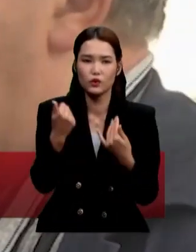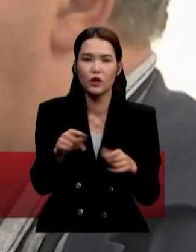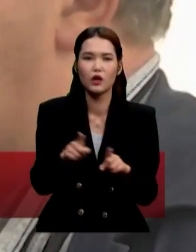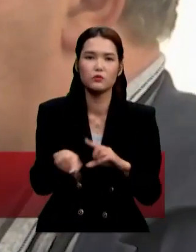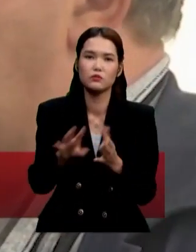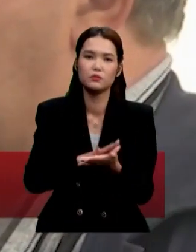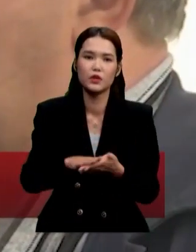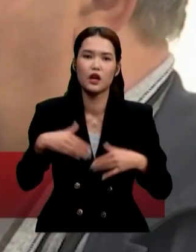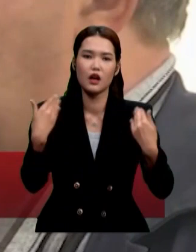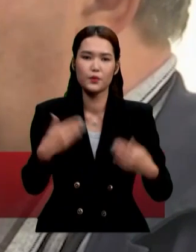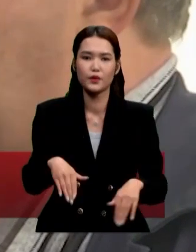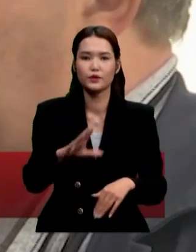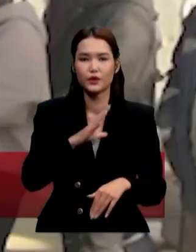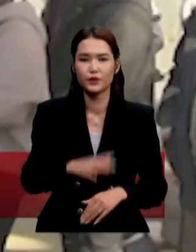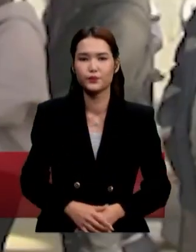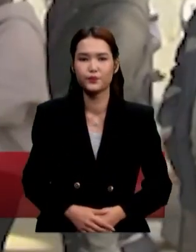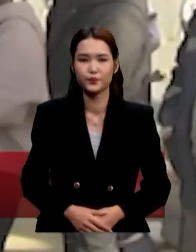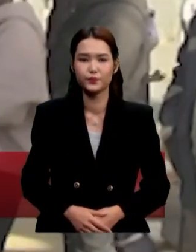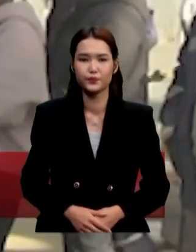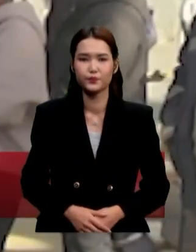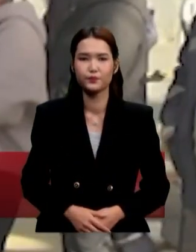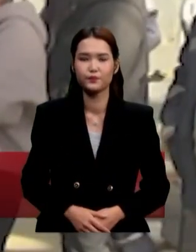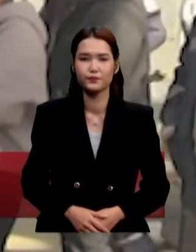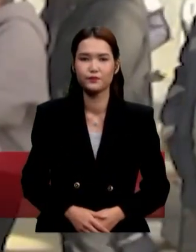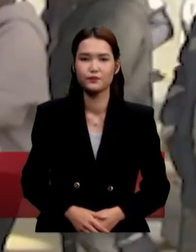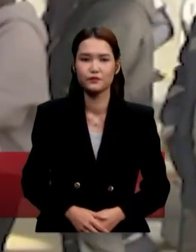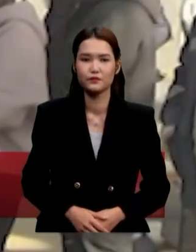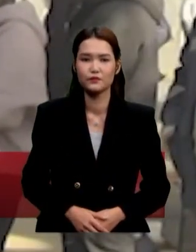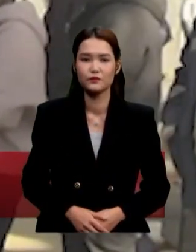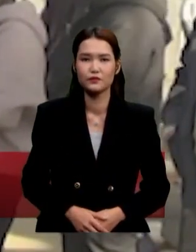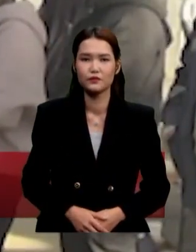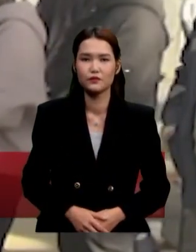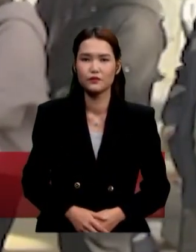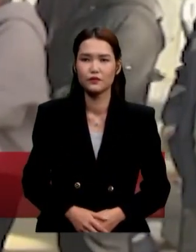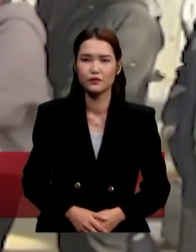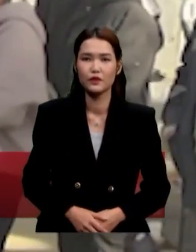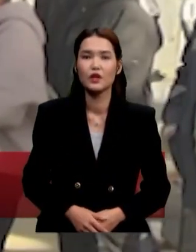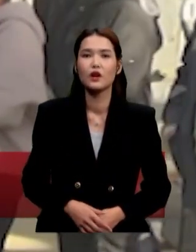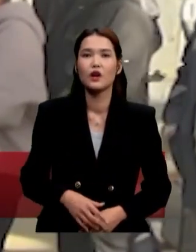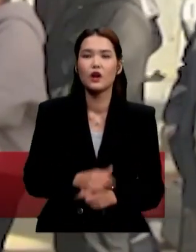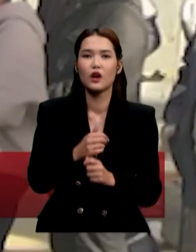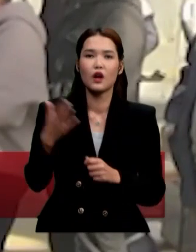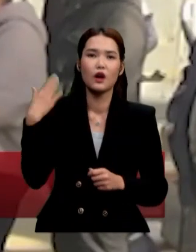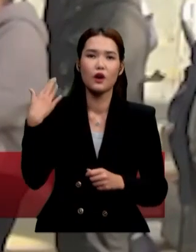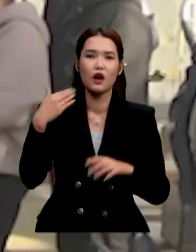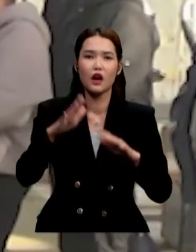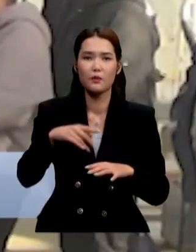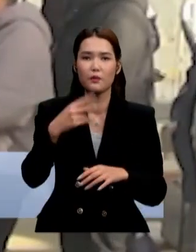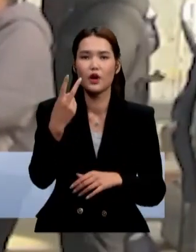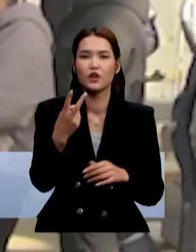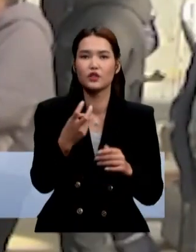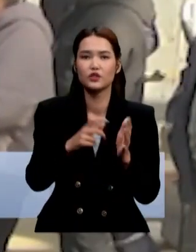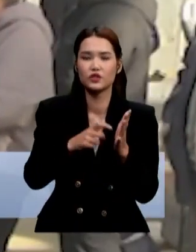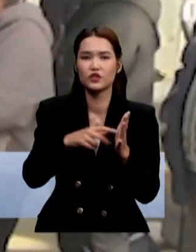нәтиже жоқ. Данный руководитель задолжал именно мне. Ол басшының маған берешегі 720 мың